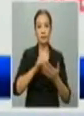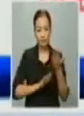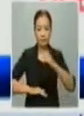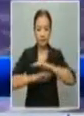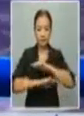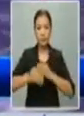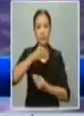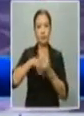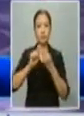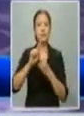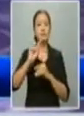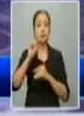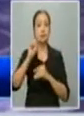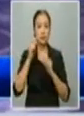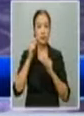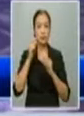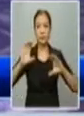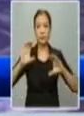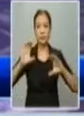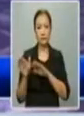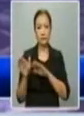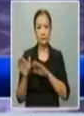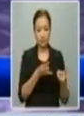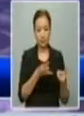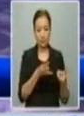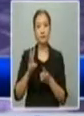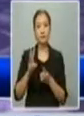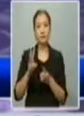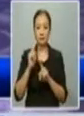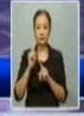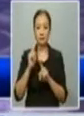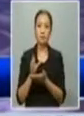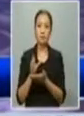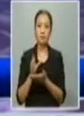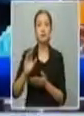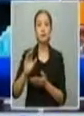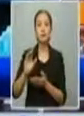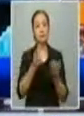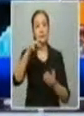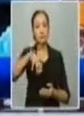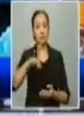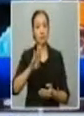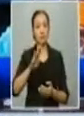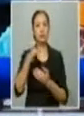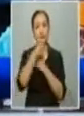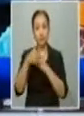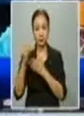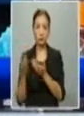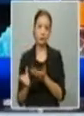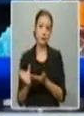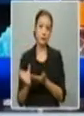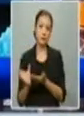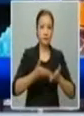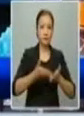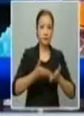ใหม่ว่ารัฐบาลเตรียมมาตรการหลายอย่างที่ทำให้เกิดการลงทุนใหม่ในประเทศไทยเช่นการส่งเสริมให้บริษัทข้ามชาติเข้ามาลงทุนตั้งสำนัก